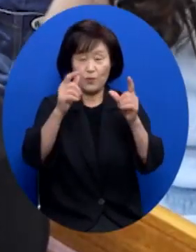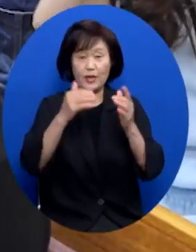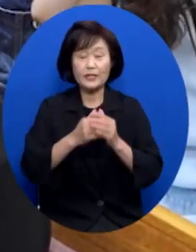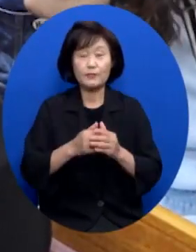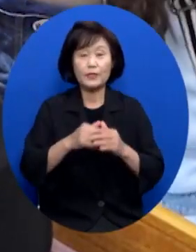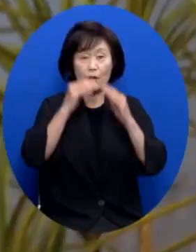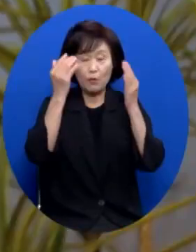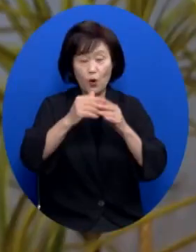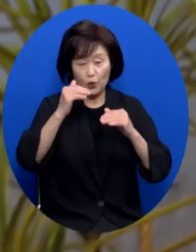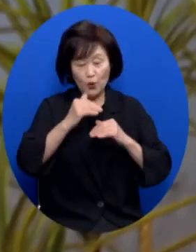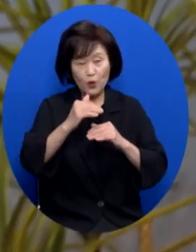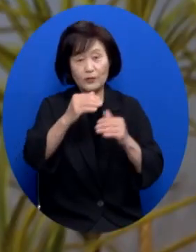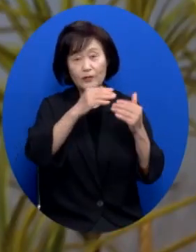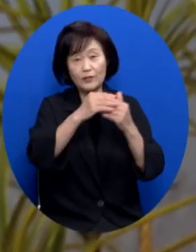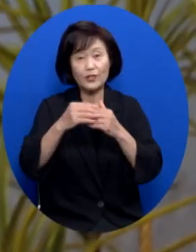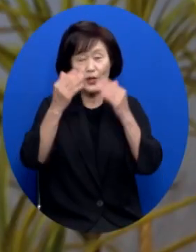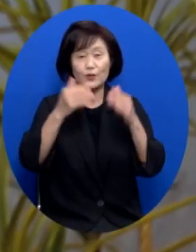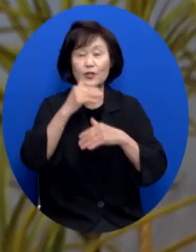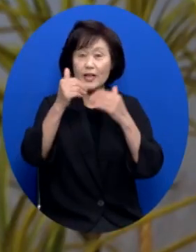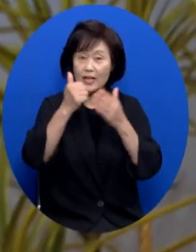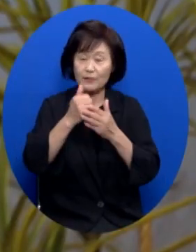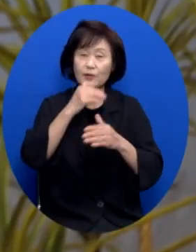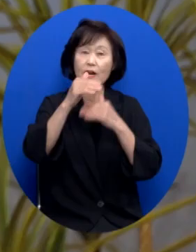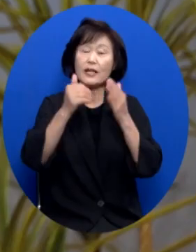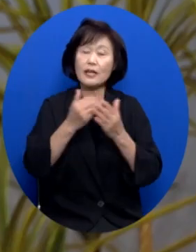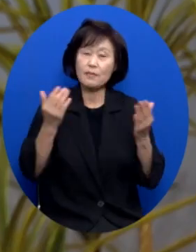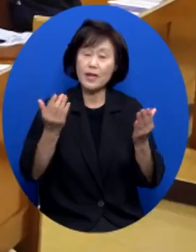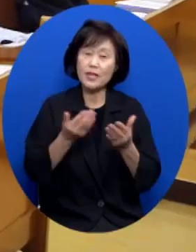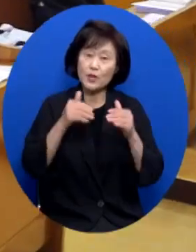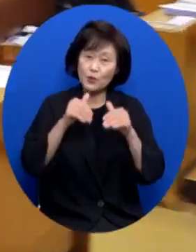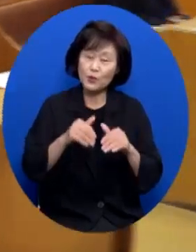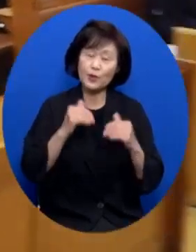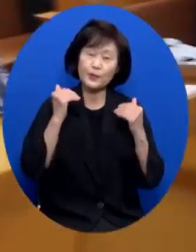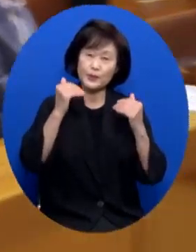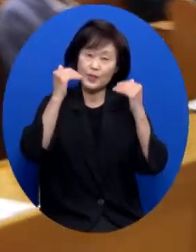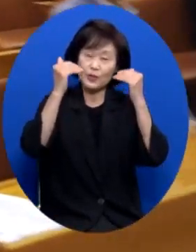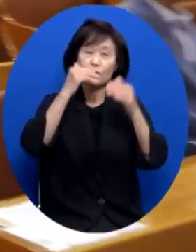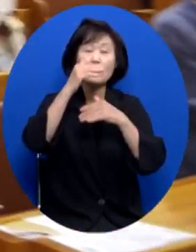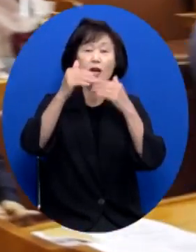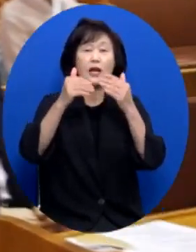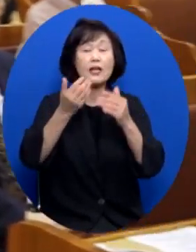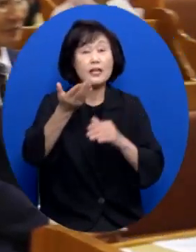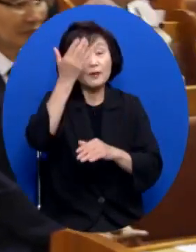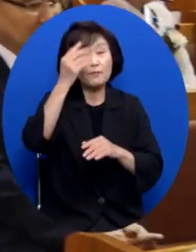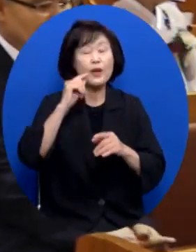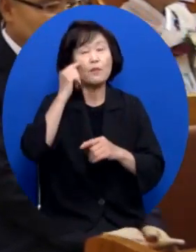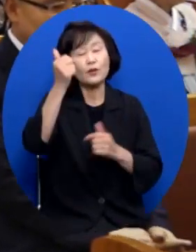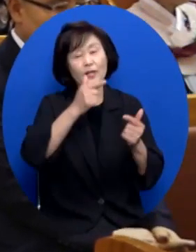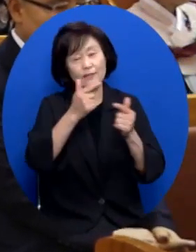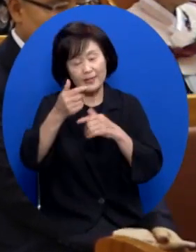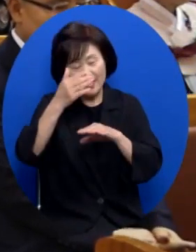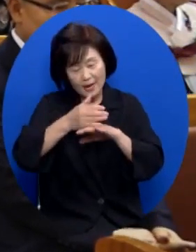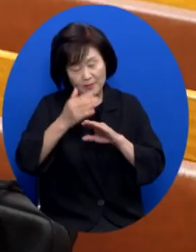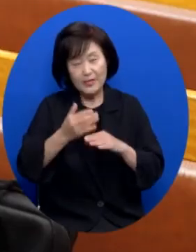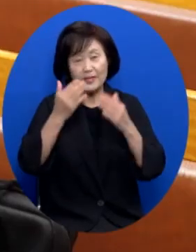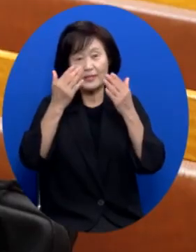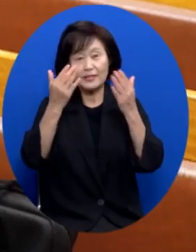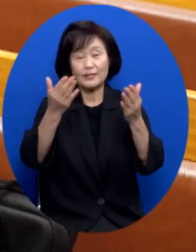모든 과정을 인도하신 하나님과 하나님의 일꾼으로 성장시켜주신 선배 목회자들에게 감사의 마음을